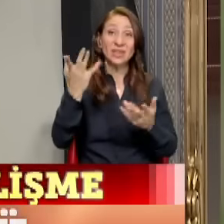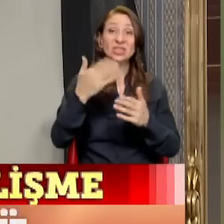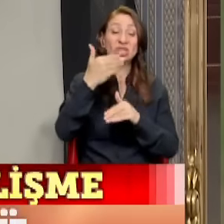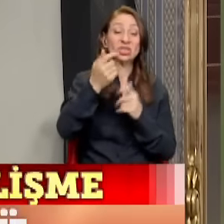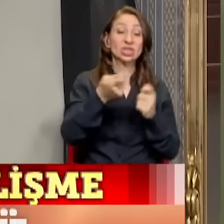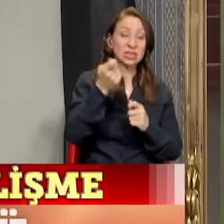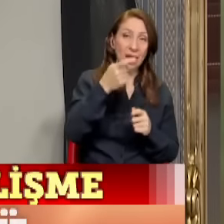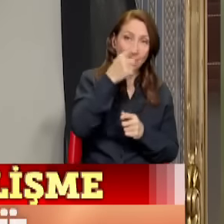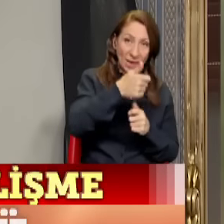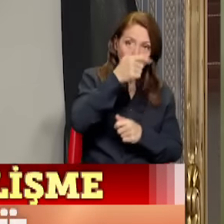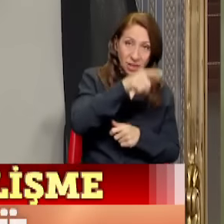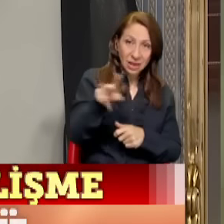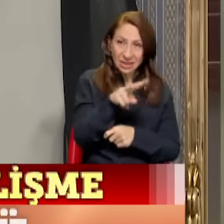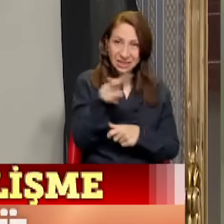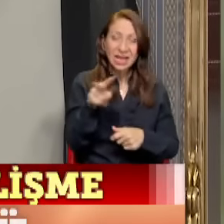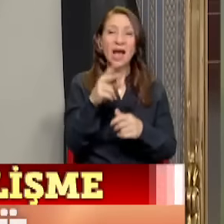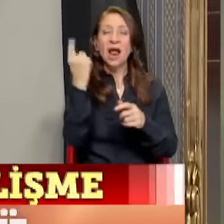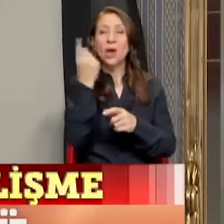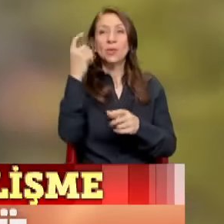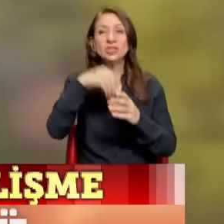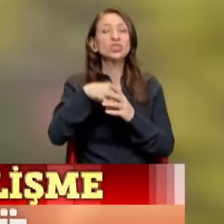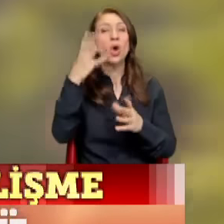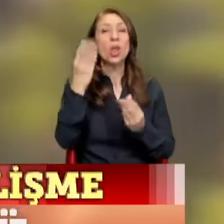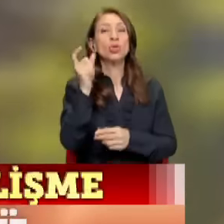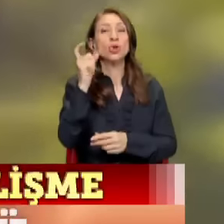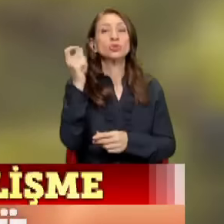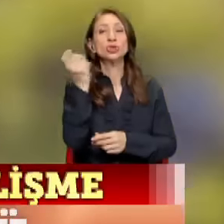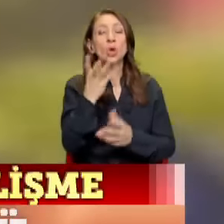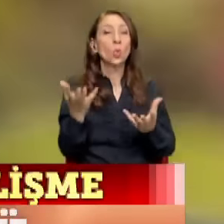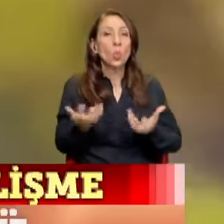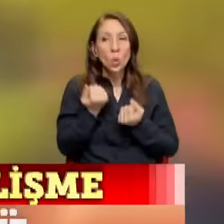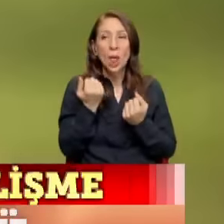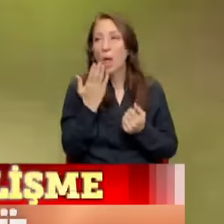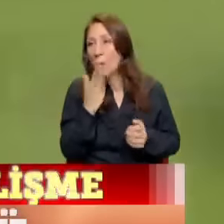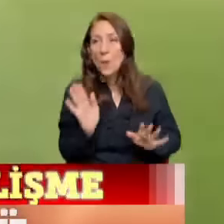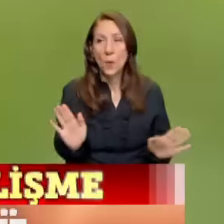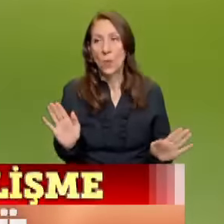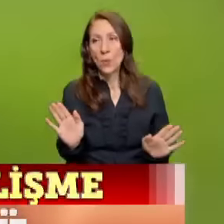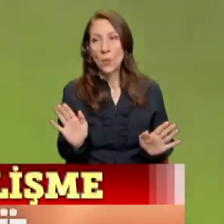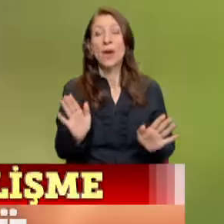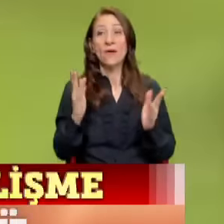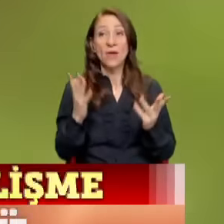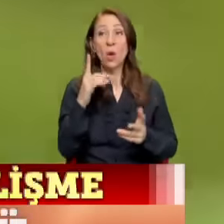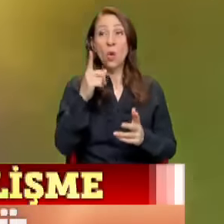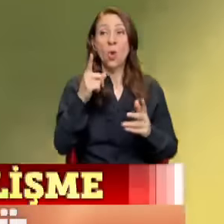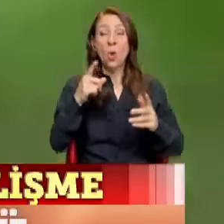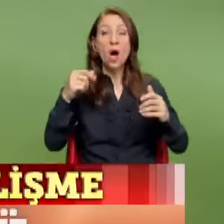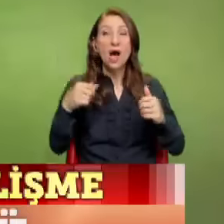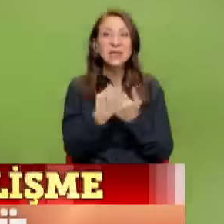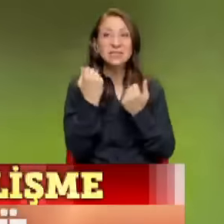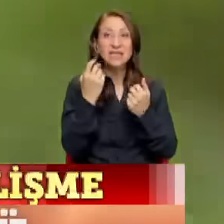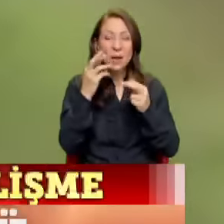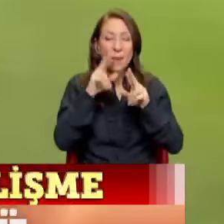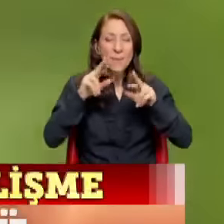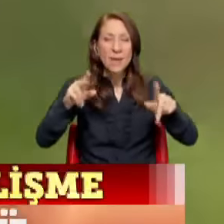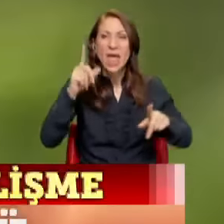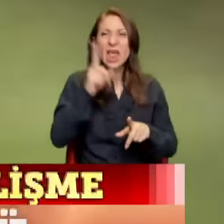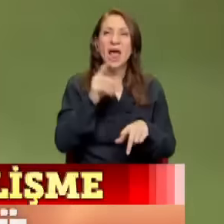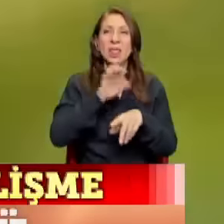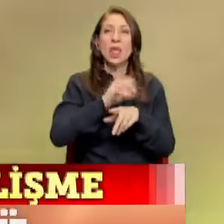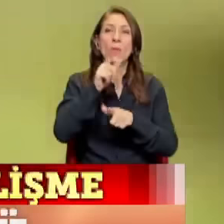ışi bir helikopterde buun kişiden kurtulan olmadığı açıklandı ve o enkaza ulaşılan ilk